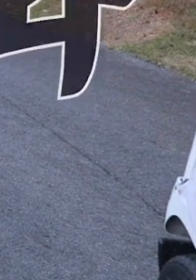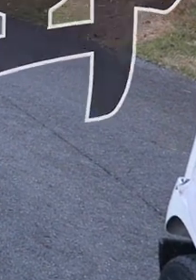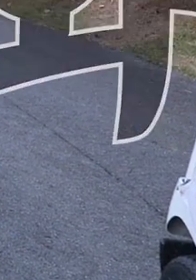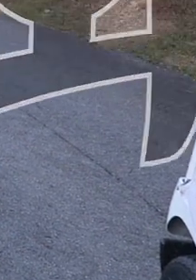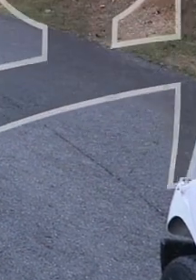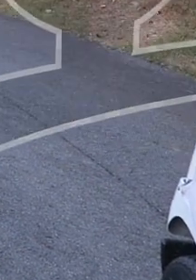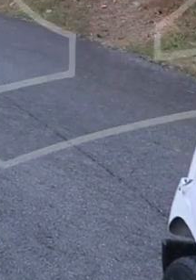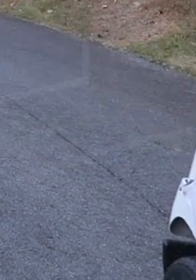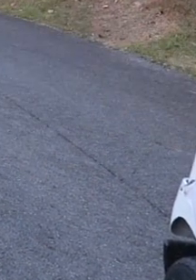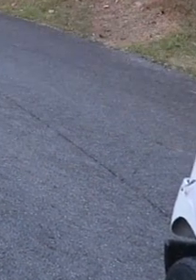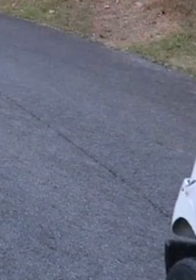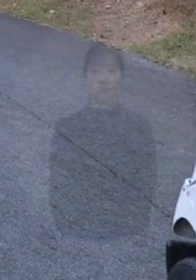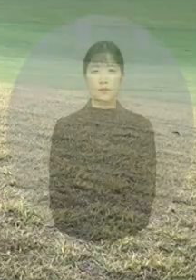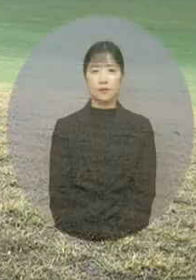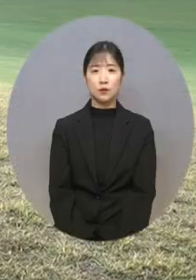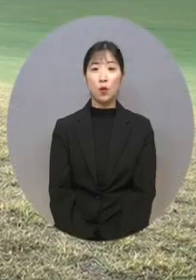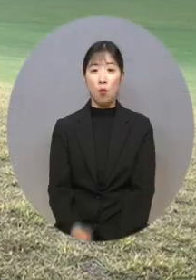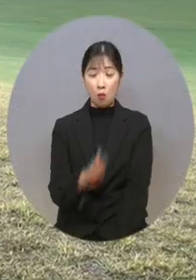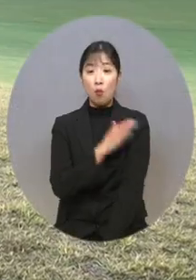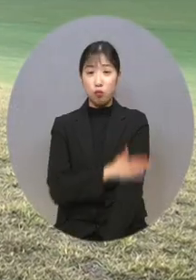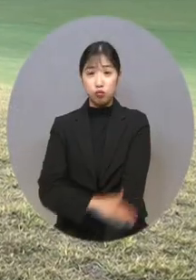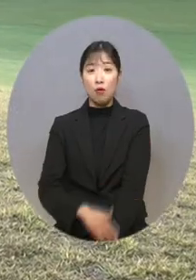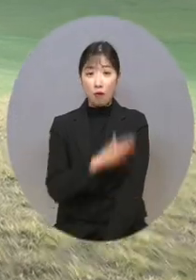우와. 샷. 잘 쳤어.